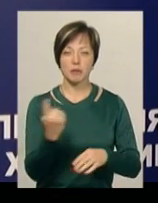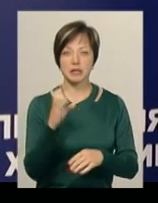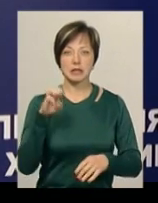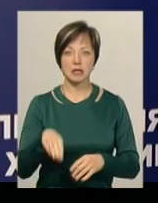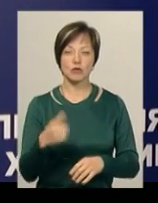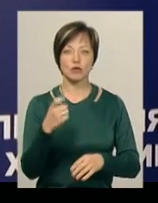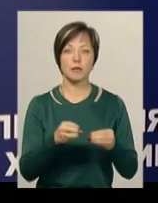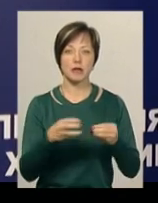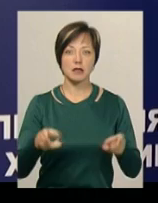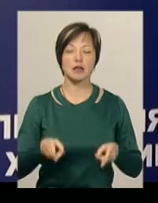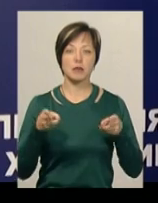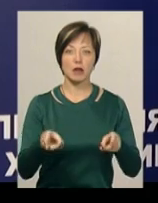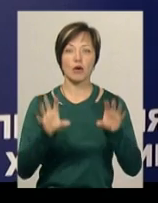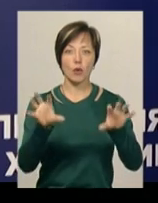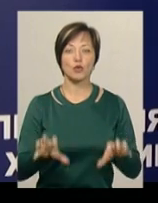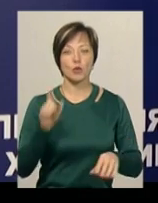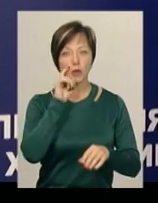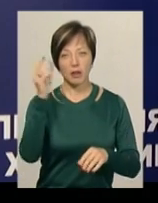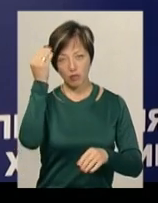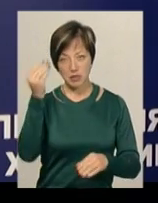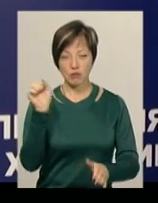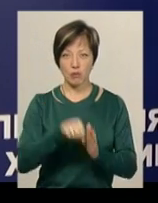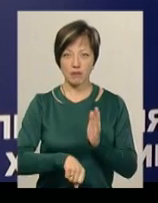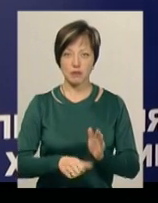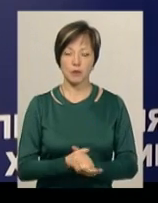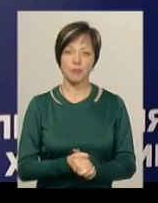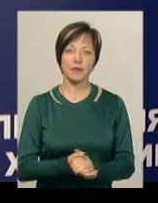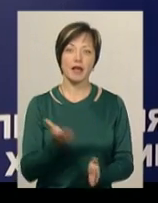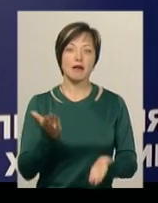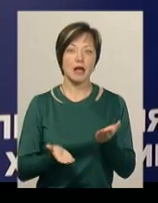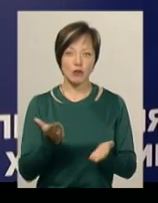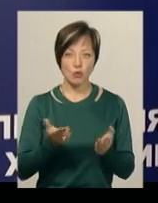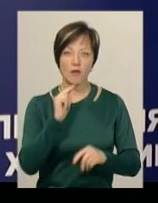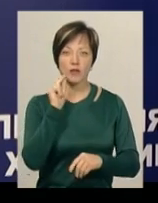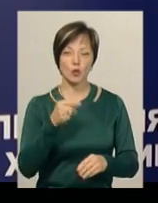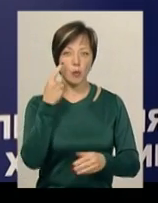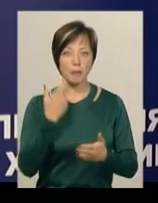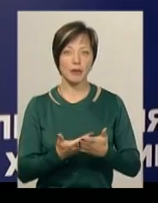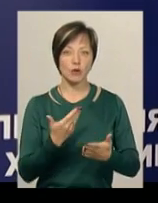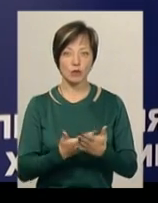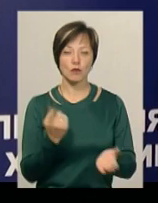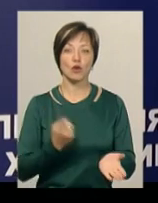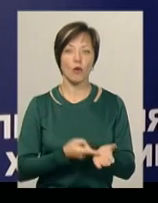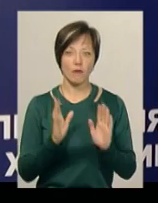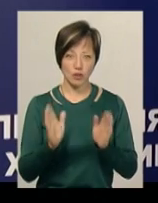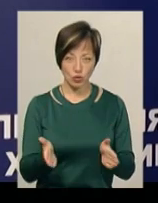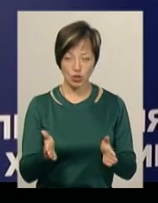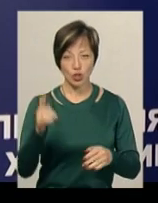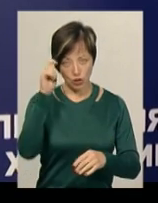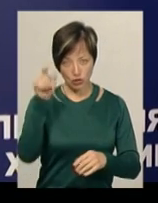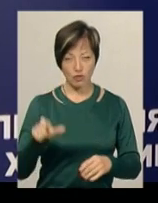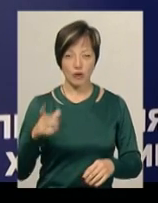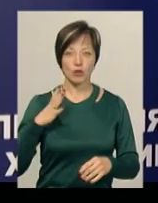статті 115 Кримінального кодексу України «Навмисне вбивство». Якщо вину підозрюваного доведуть, то